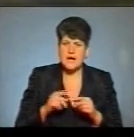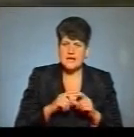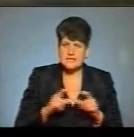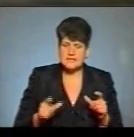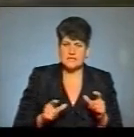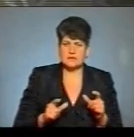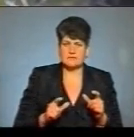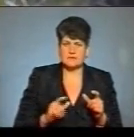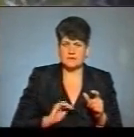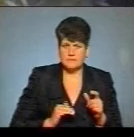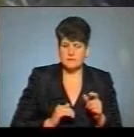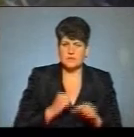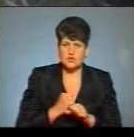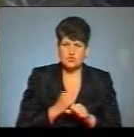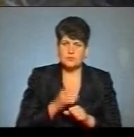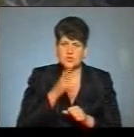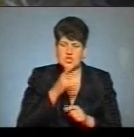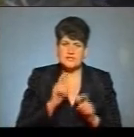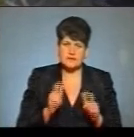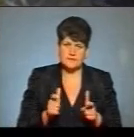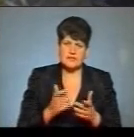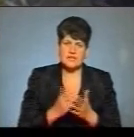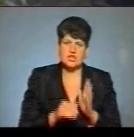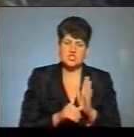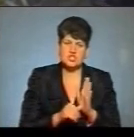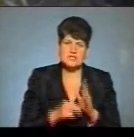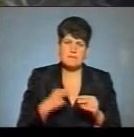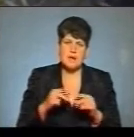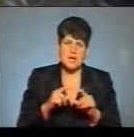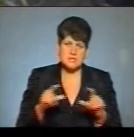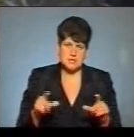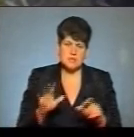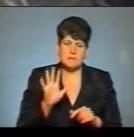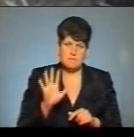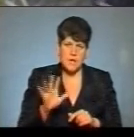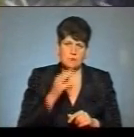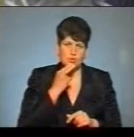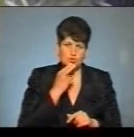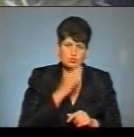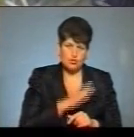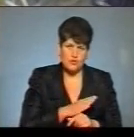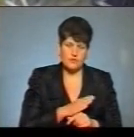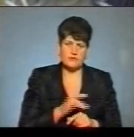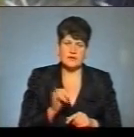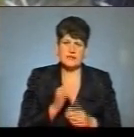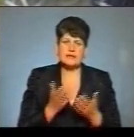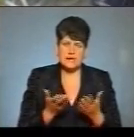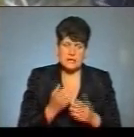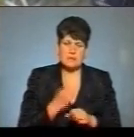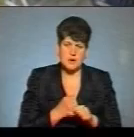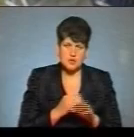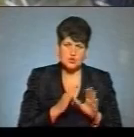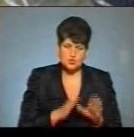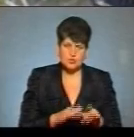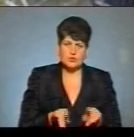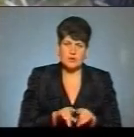під час карантину. Є 6 магазинів, 5 продуктових, які працюють тільки